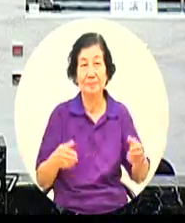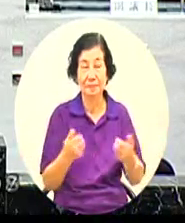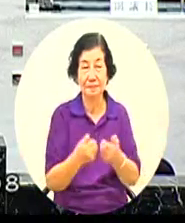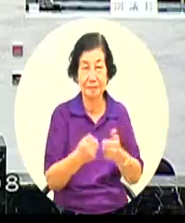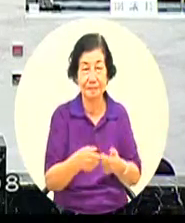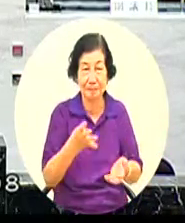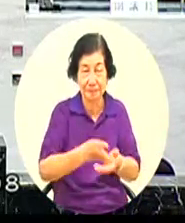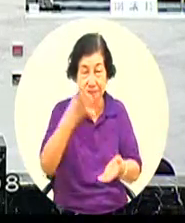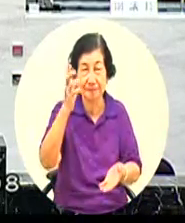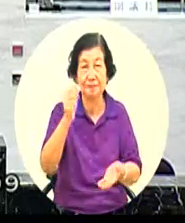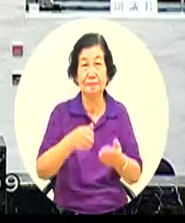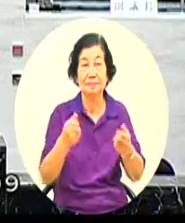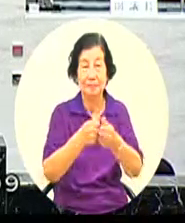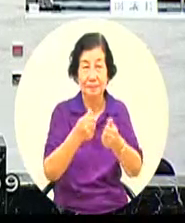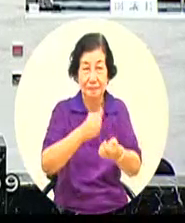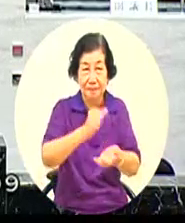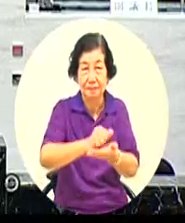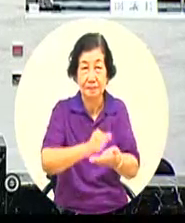录。